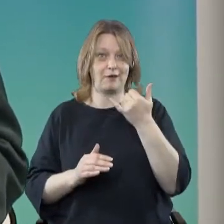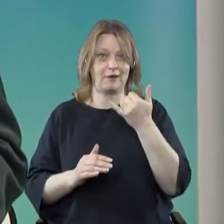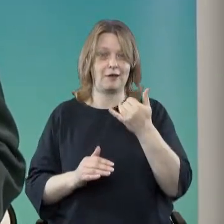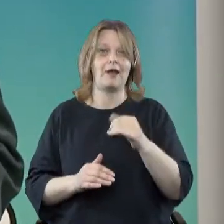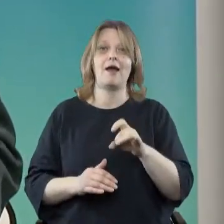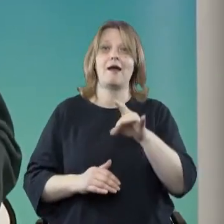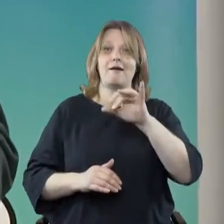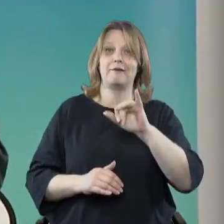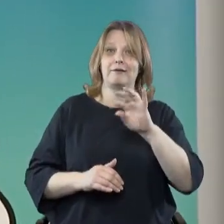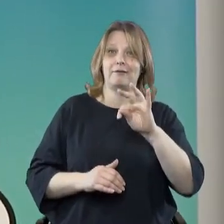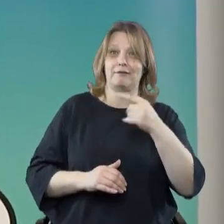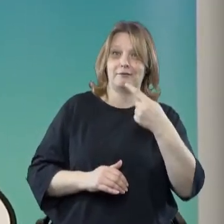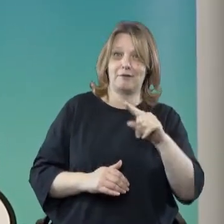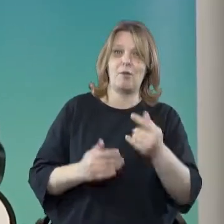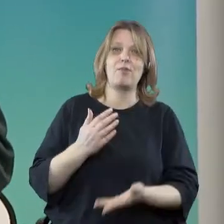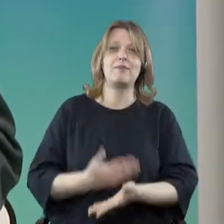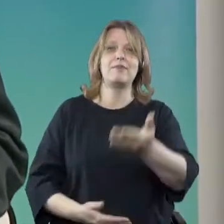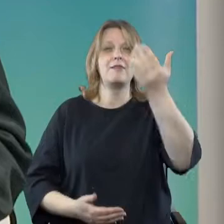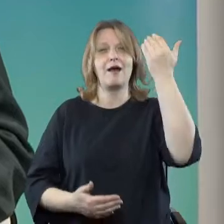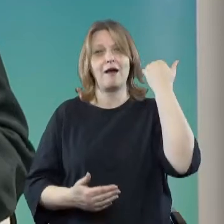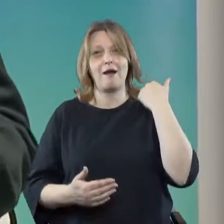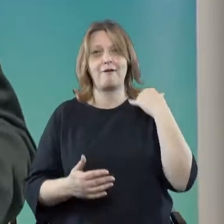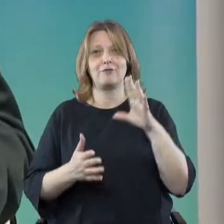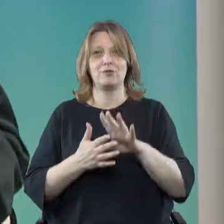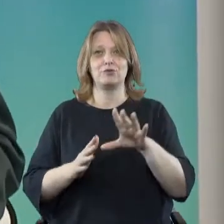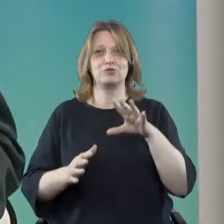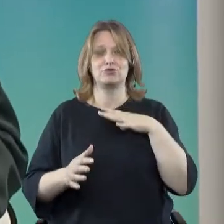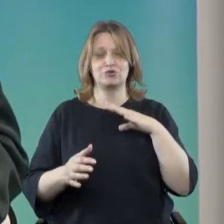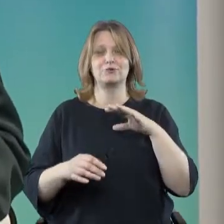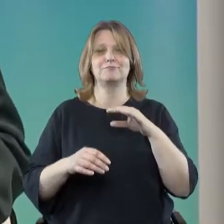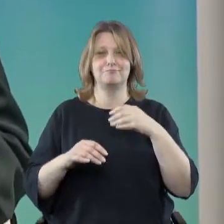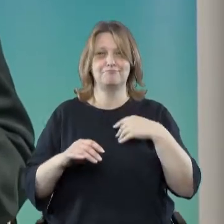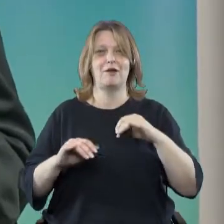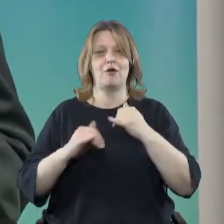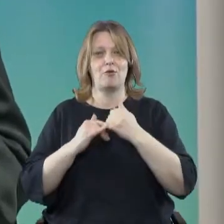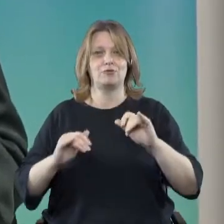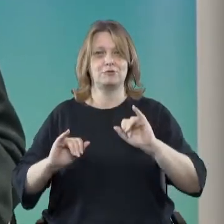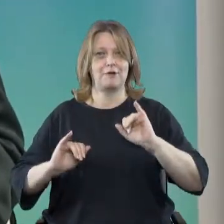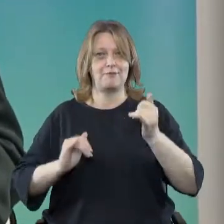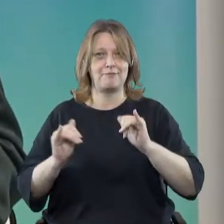Transportu Drogowego od dawna włącza się w inicjatywy, które mają na celu